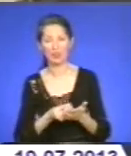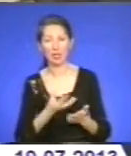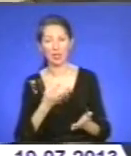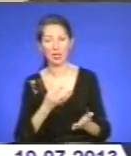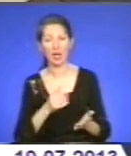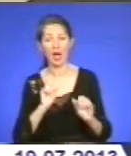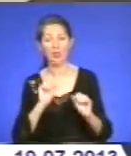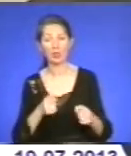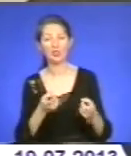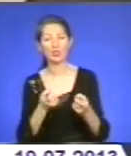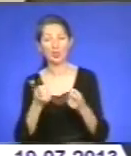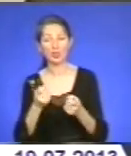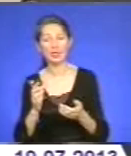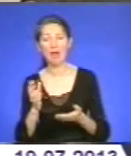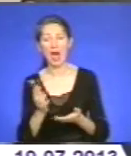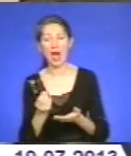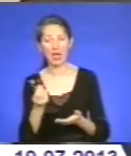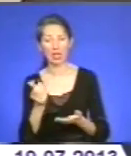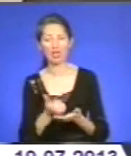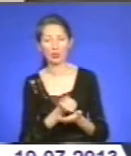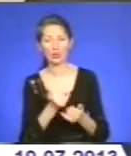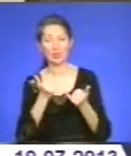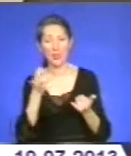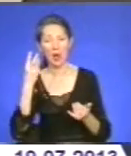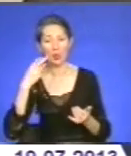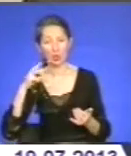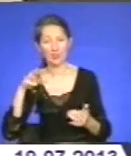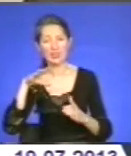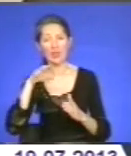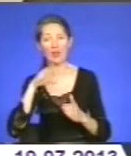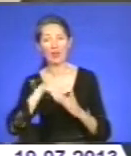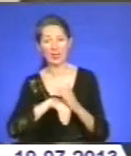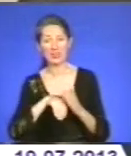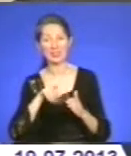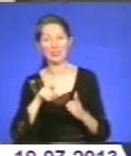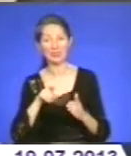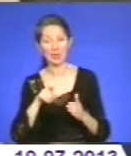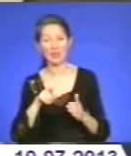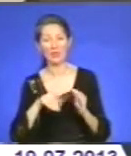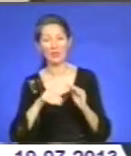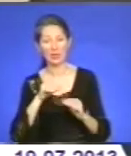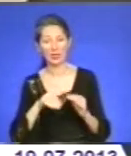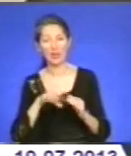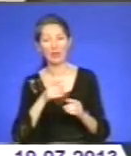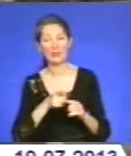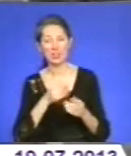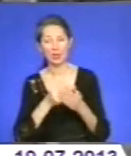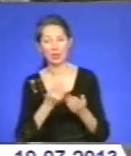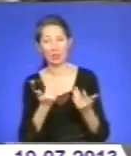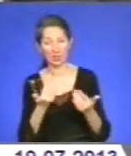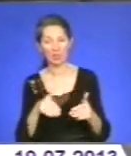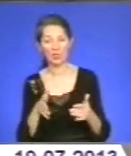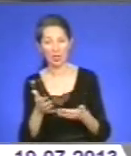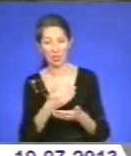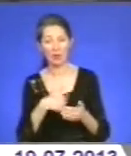повторю, ресурси для модернізації і вкластися в ті кошти, які ми вже фактично збираємо.